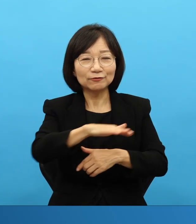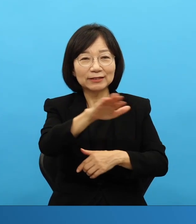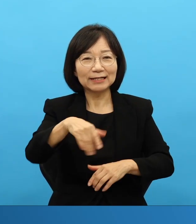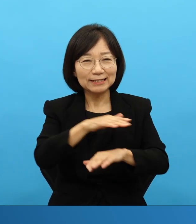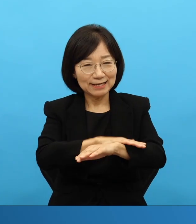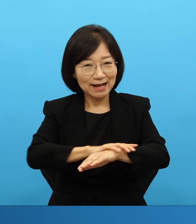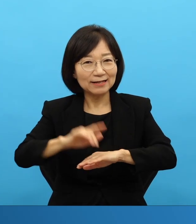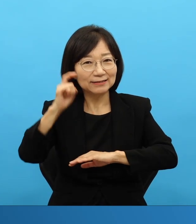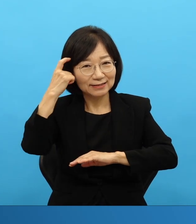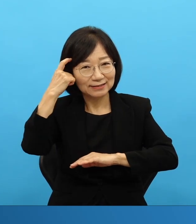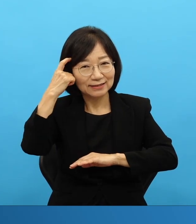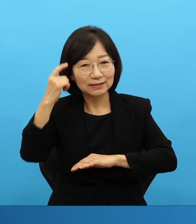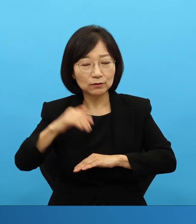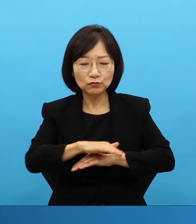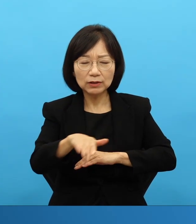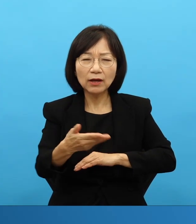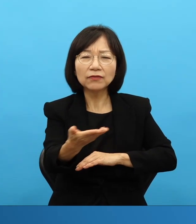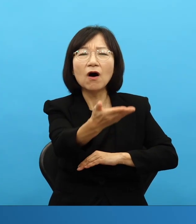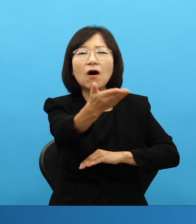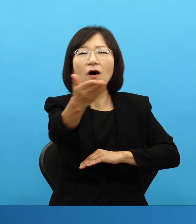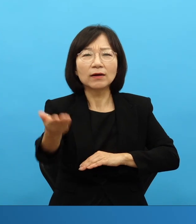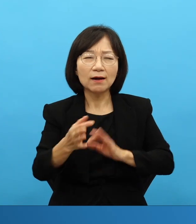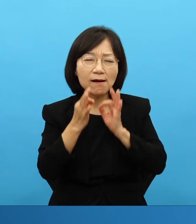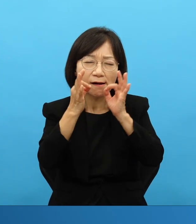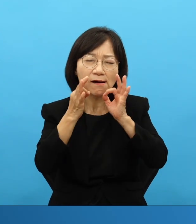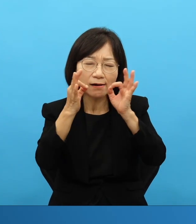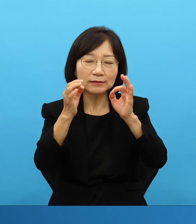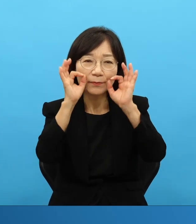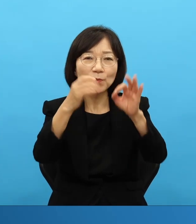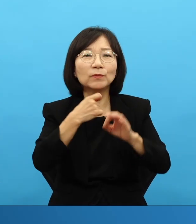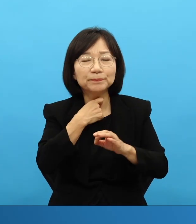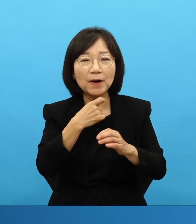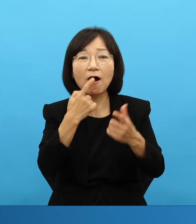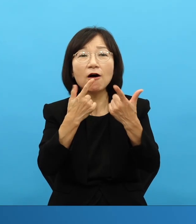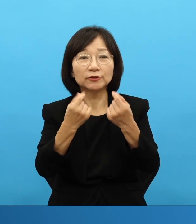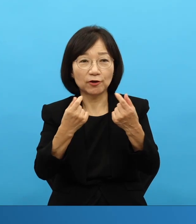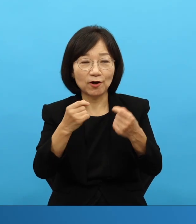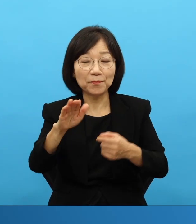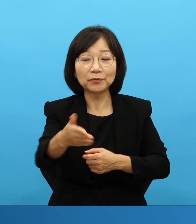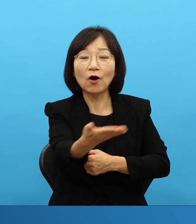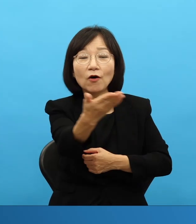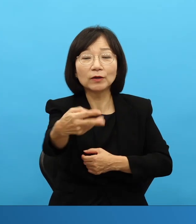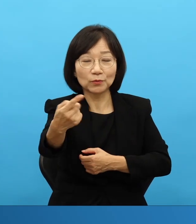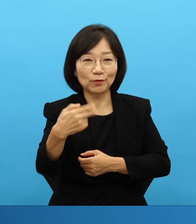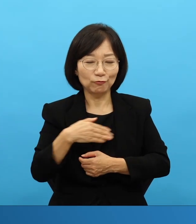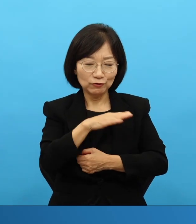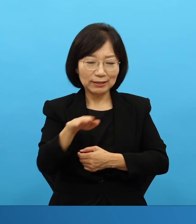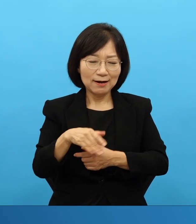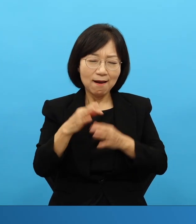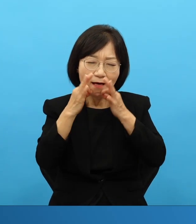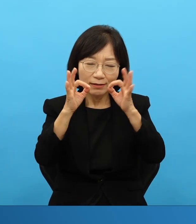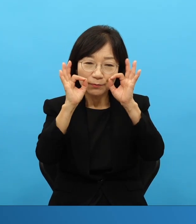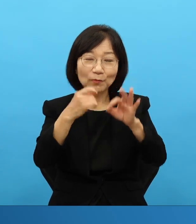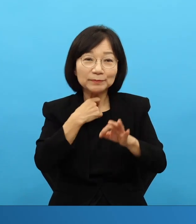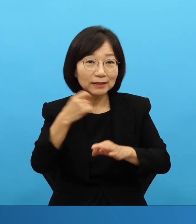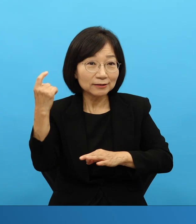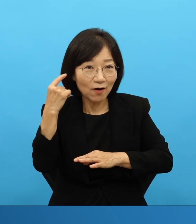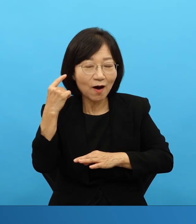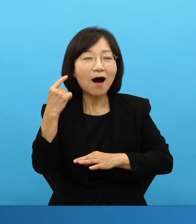허락하여 주시옵소서. Please bestow the same grace upon all of the fellow workers who are worshiping together with us throughout the nation and the world at this time. 다윗